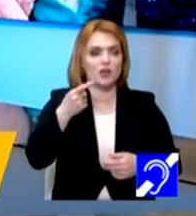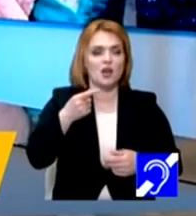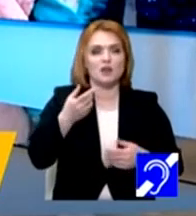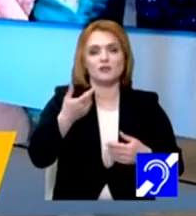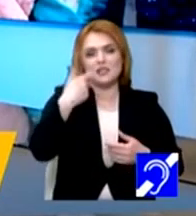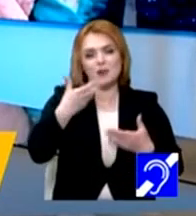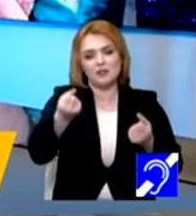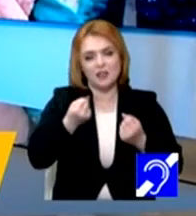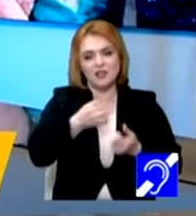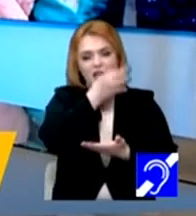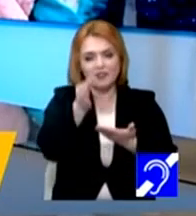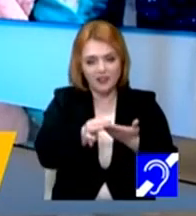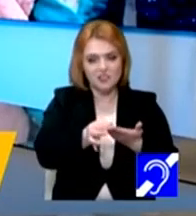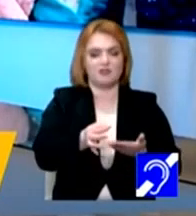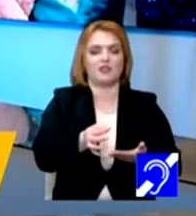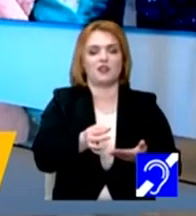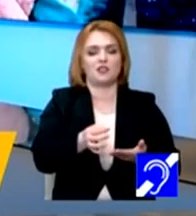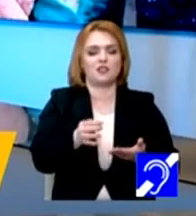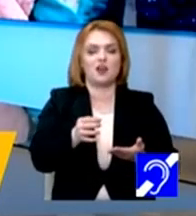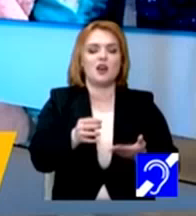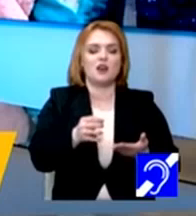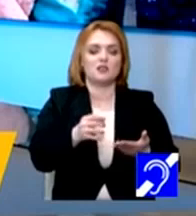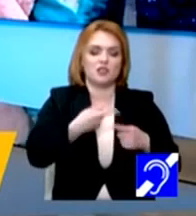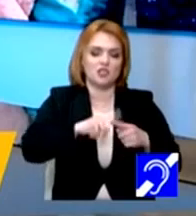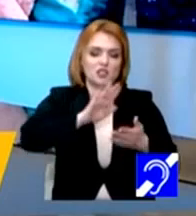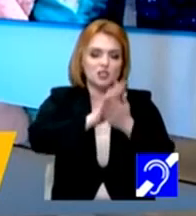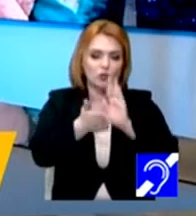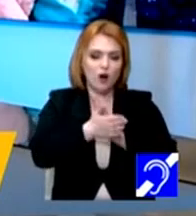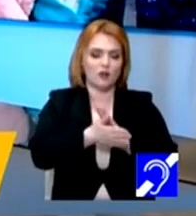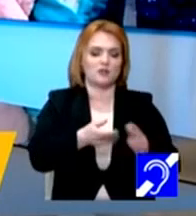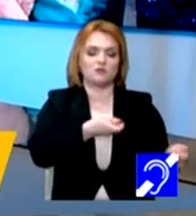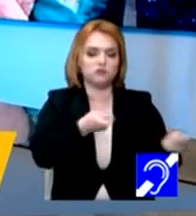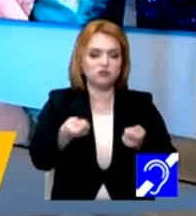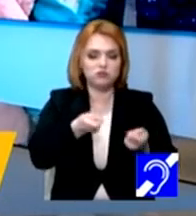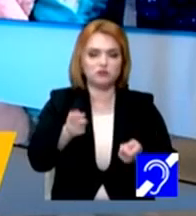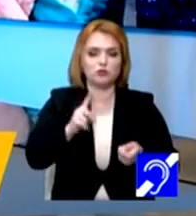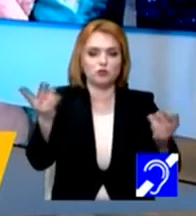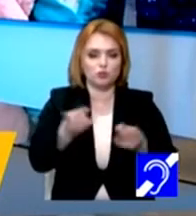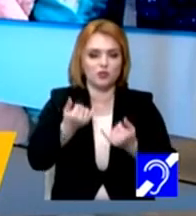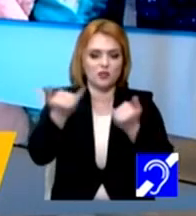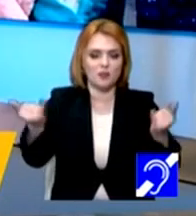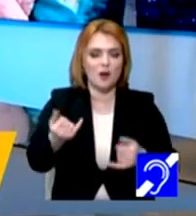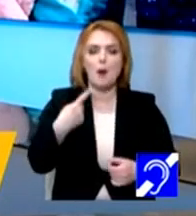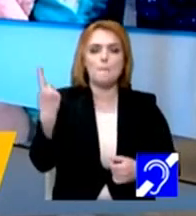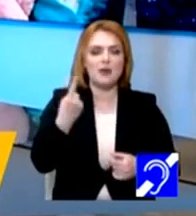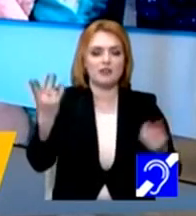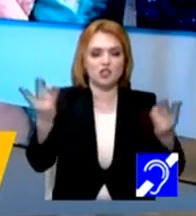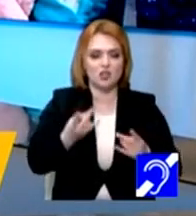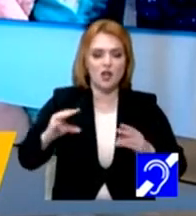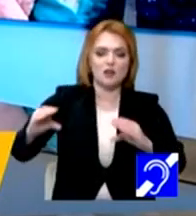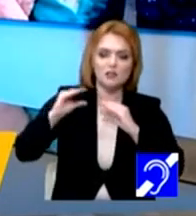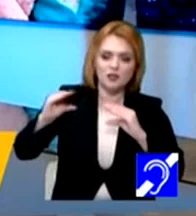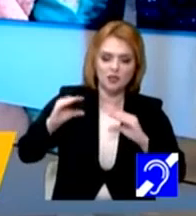gestioneze criza umanitară generată de războiul ruso-ucrainean și donează produse de primă necesitate, saltele, pături călduroase